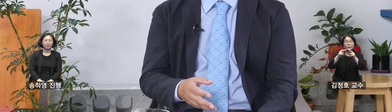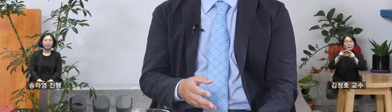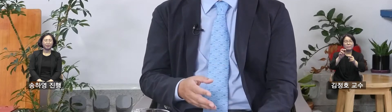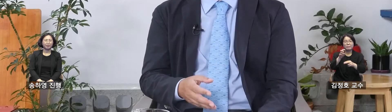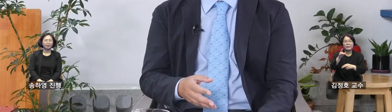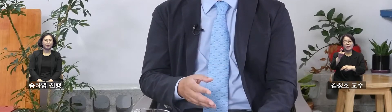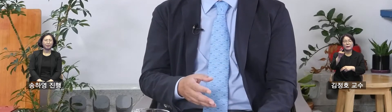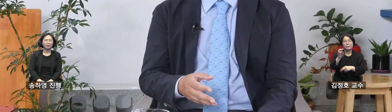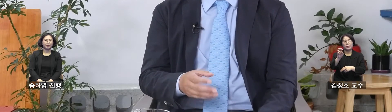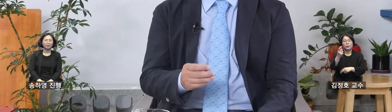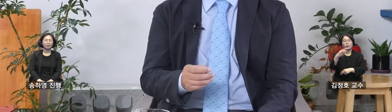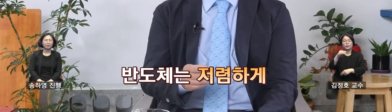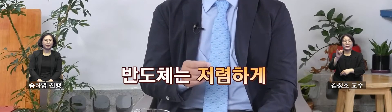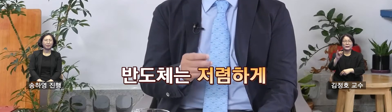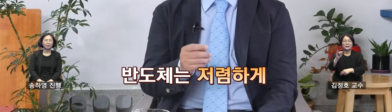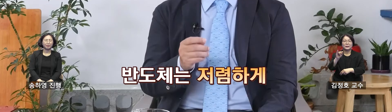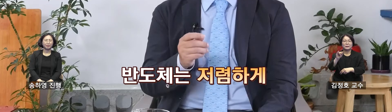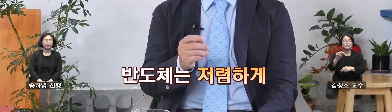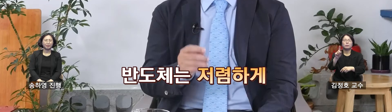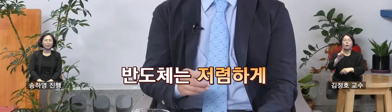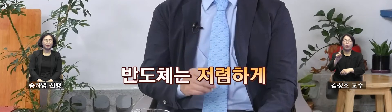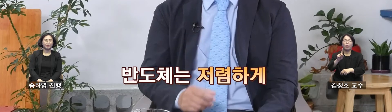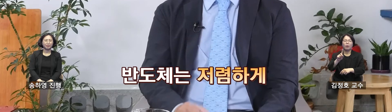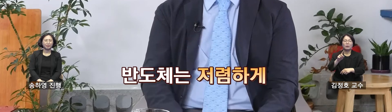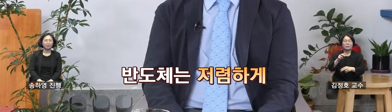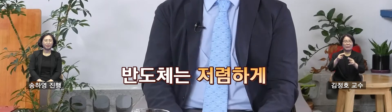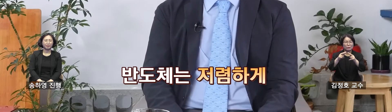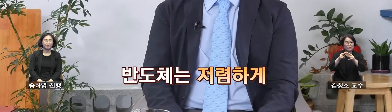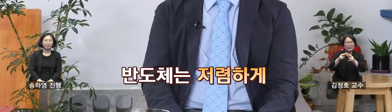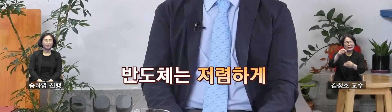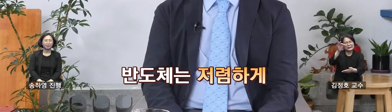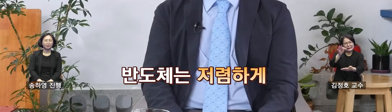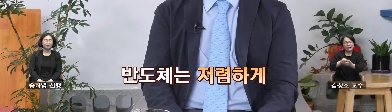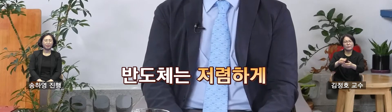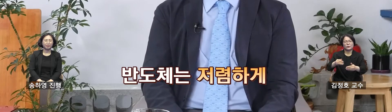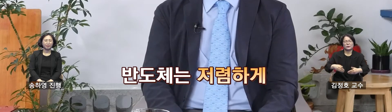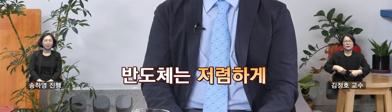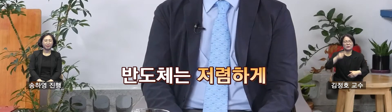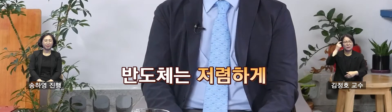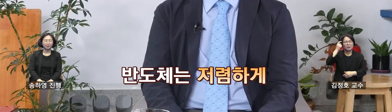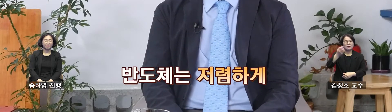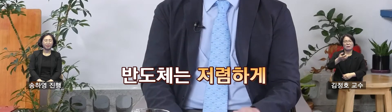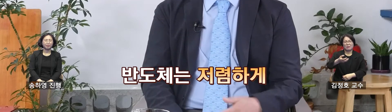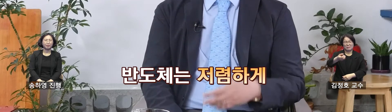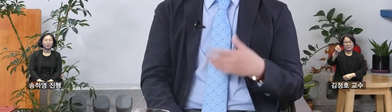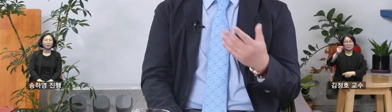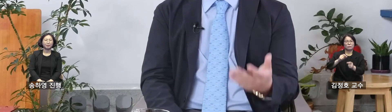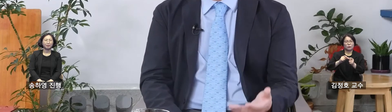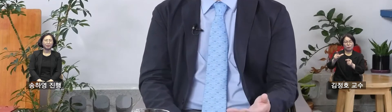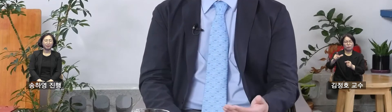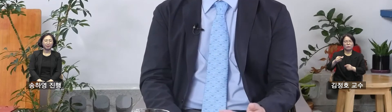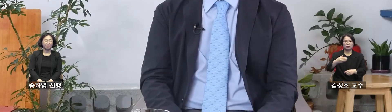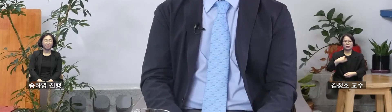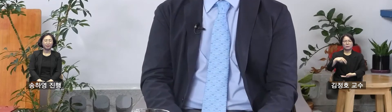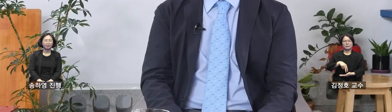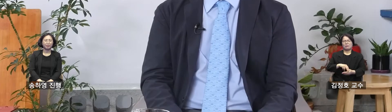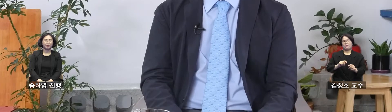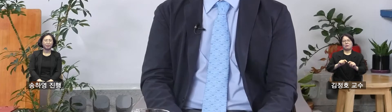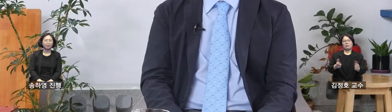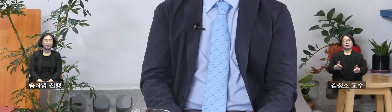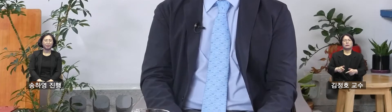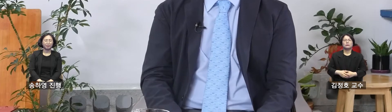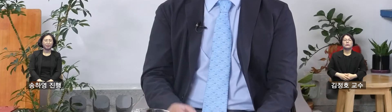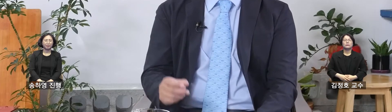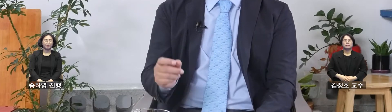업계의 패러다임은 반도체는 가격이 싸야 된다라는 생각을 갖고 있었는데 저는 아니다라고 얘기한